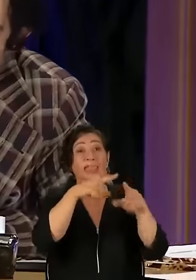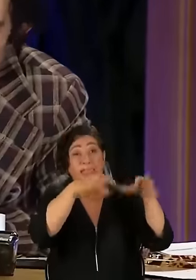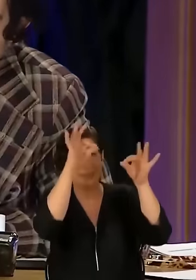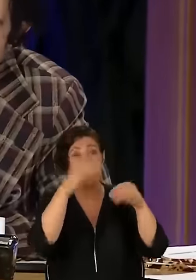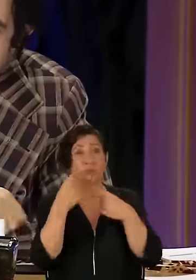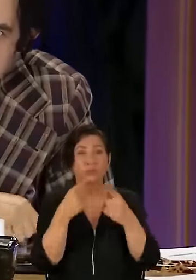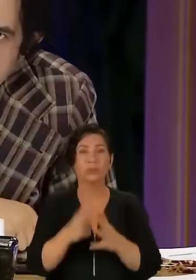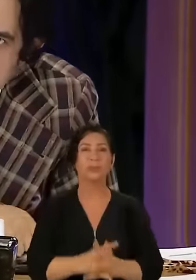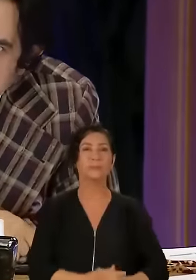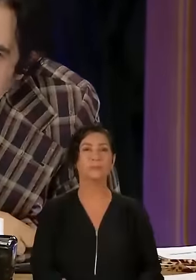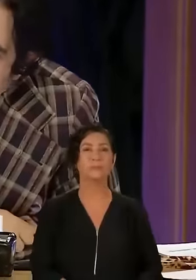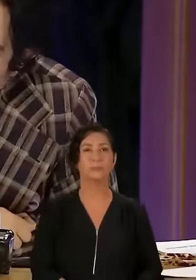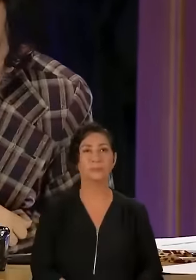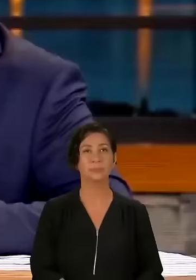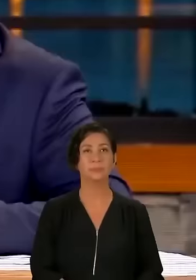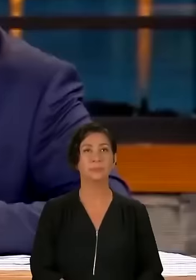ki. Devam.